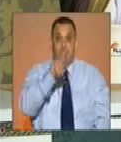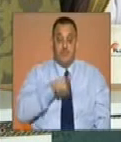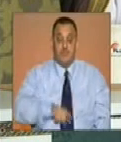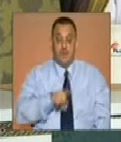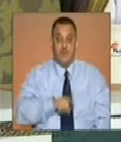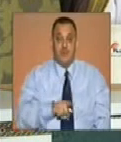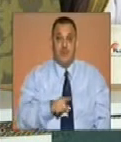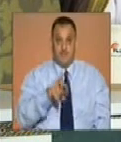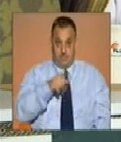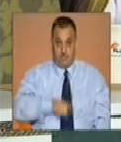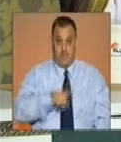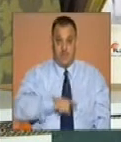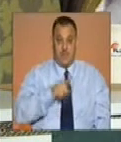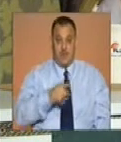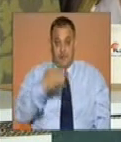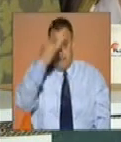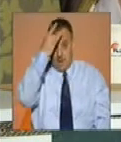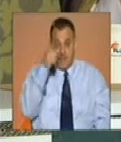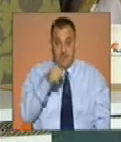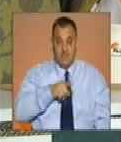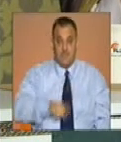نعم. أنت معك مرض سلس البول؟